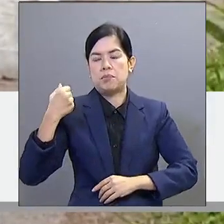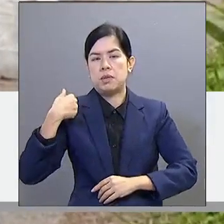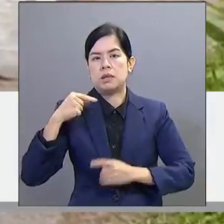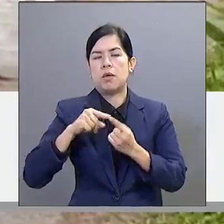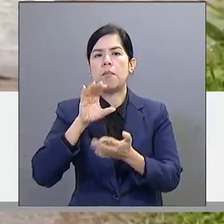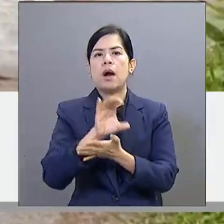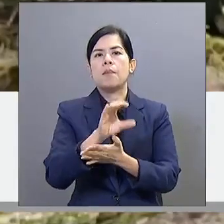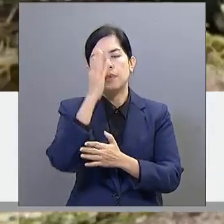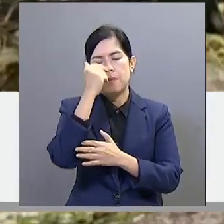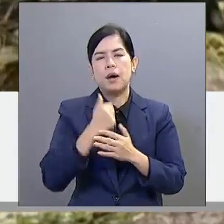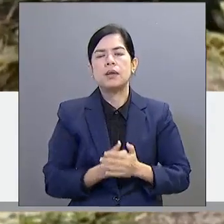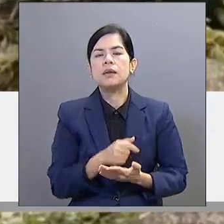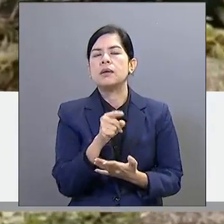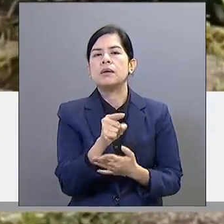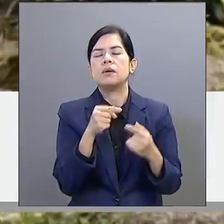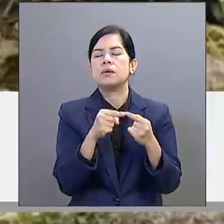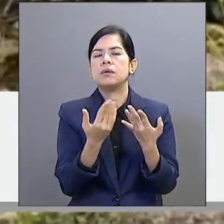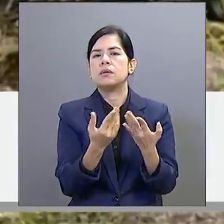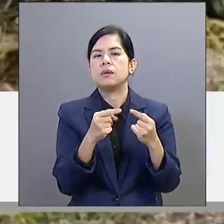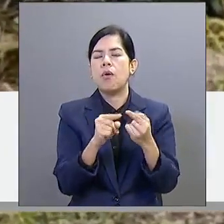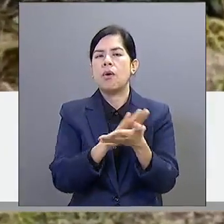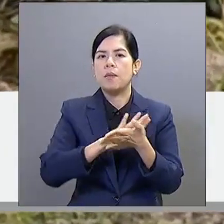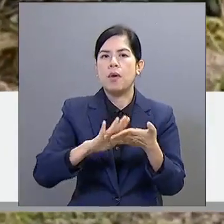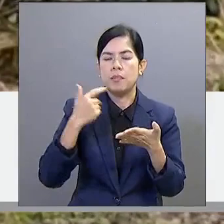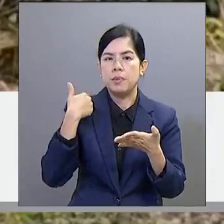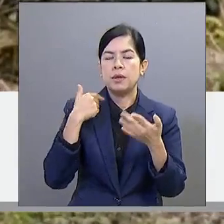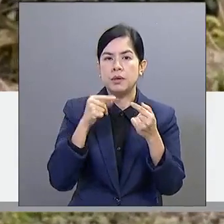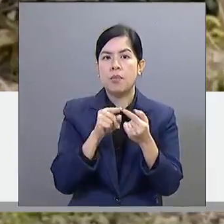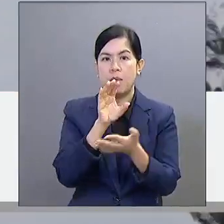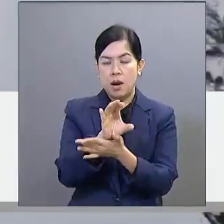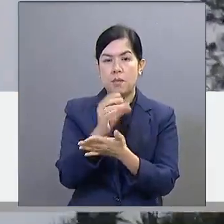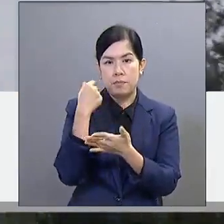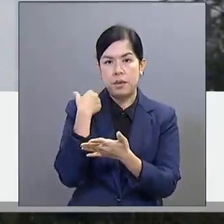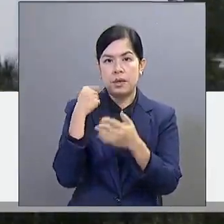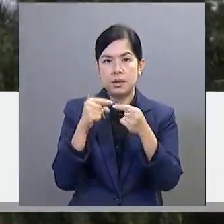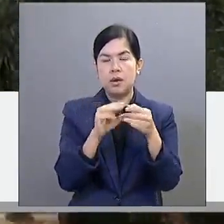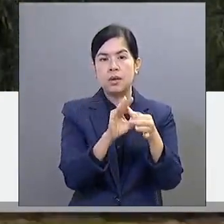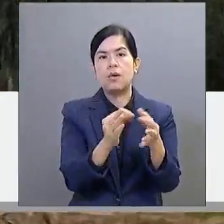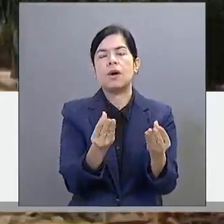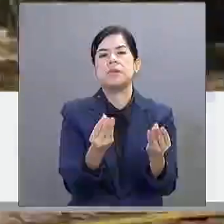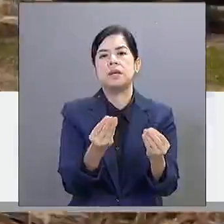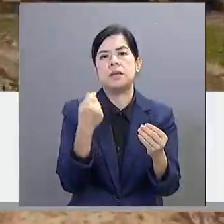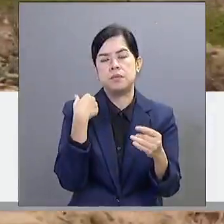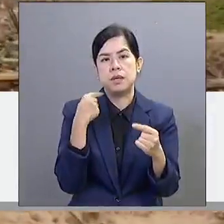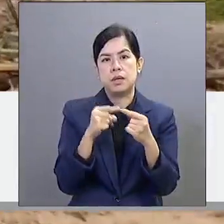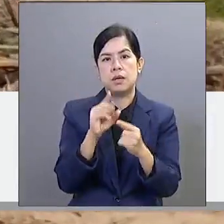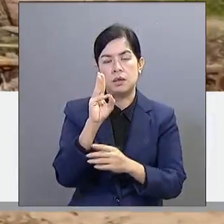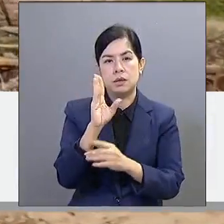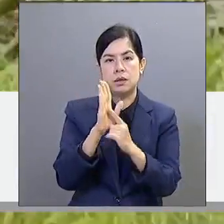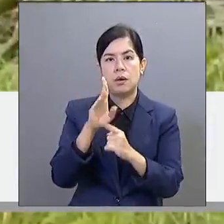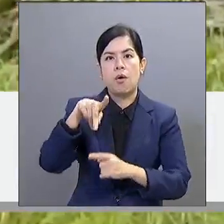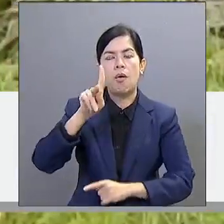เนื่องจากคดีถึงที่สุดแล้วนะคะโดยได้บังคับคดีไปแล้วจากที่ดินที่พิพาทจำนวน 6แปลง